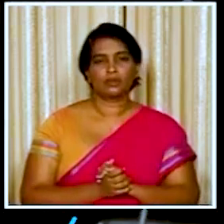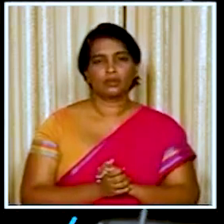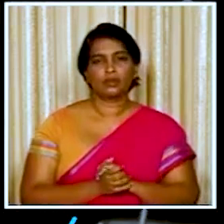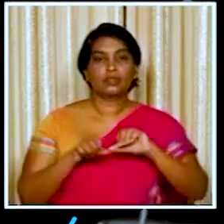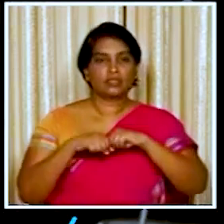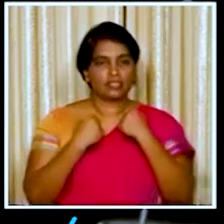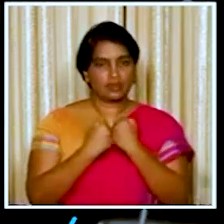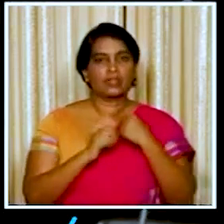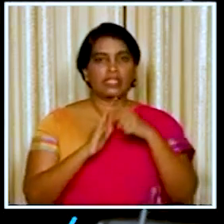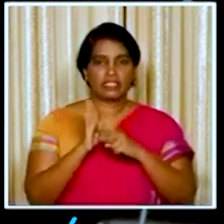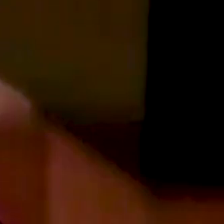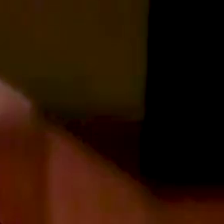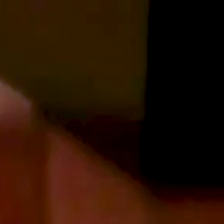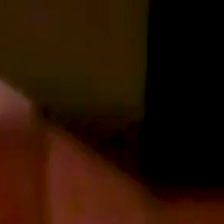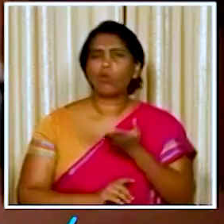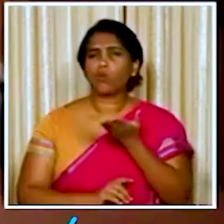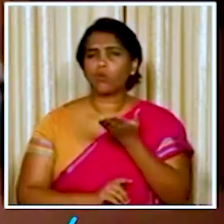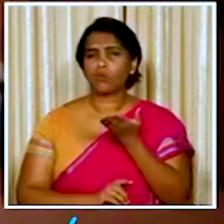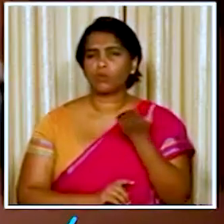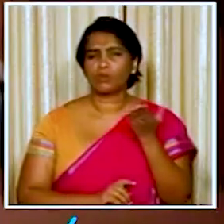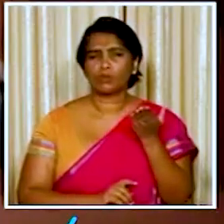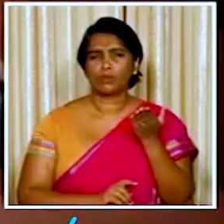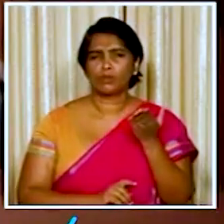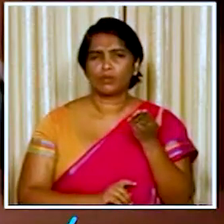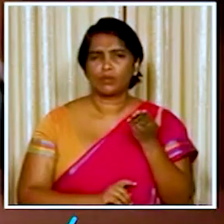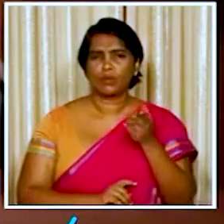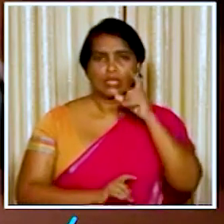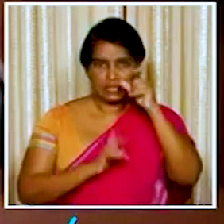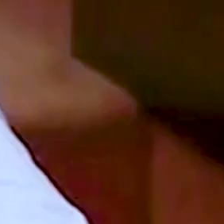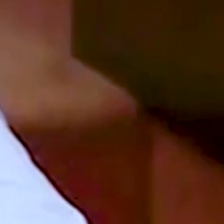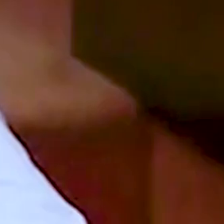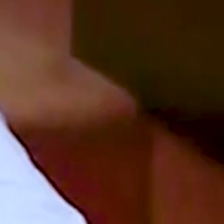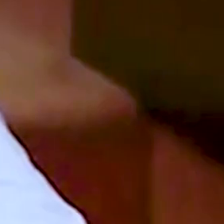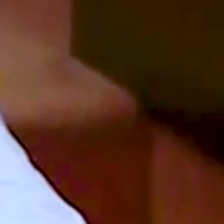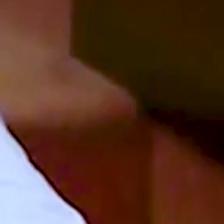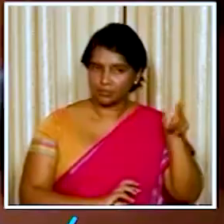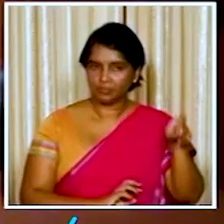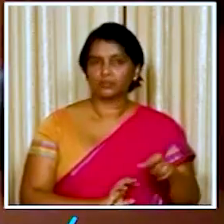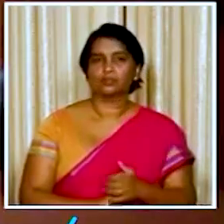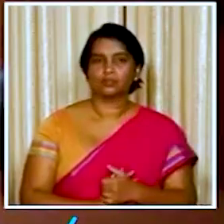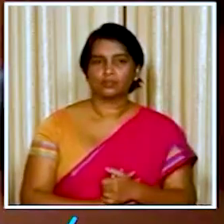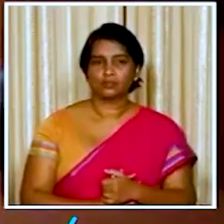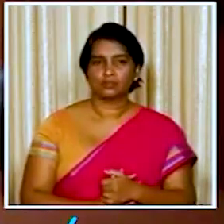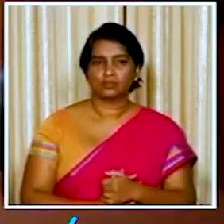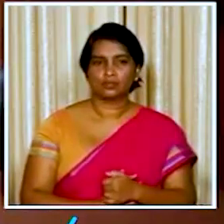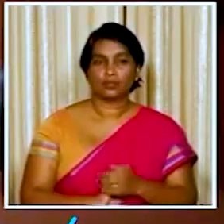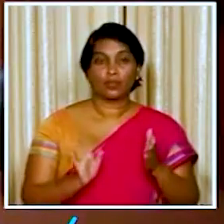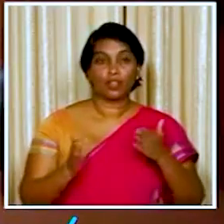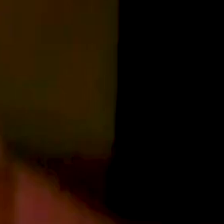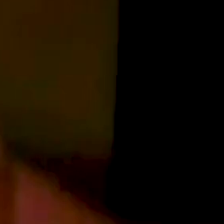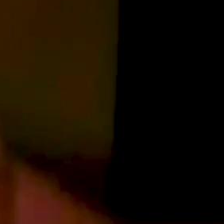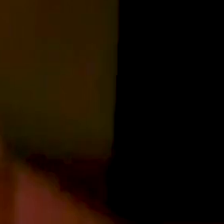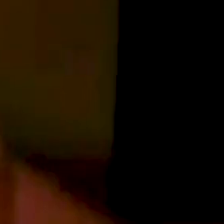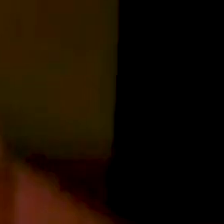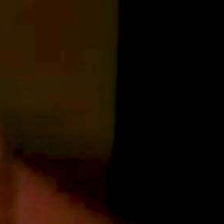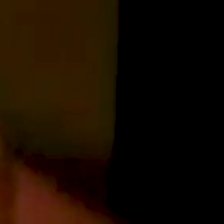දෙකම ජනතා විමුක්ති පෙරමුණ සම්බන්ධ ආයතන. කවුද? මගේ. දැන් ඔයා අර CID එකට ගිහපගෙන ආනේ දුදේ මේ කෙහෙලියට විරුද්ධව. දොරේ සද්දේ බෙරේ සද්දේ අඳුර ගන්න පුළුවන්.